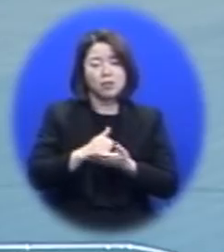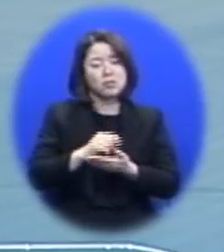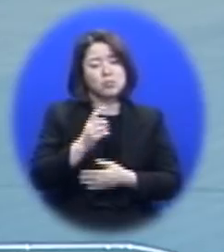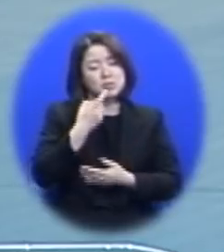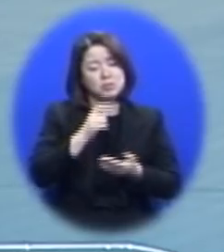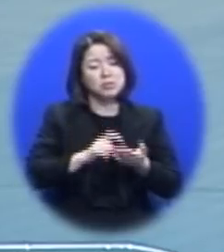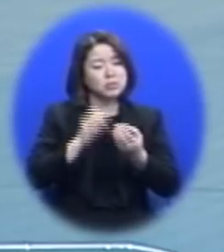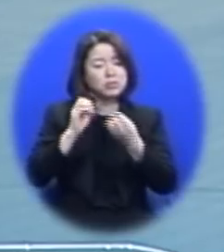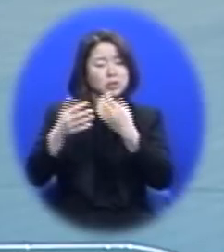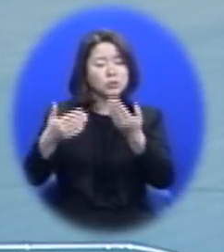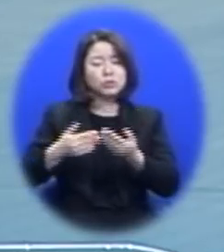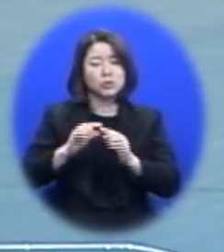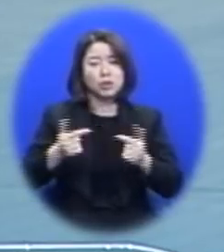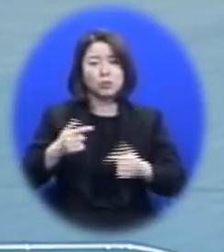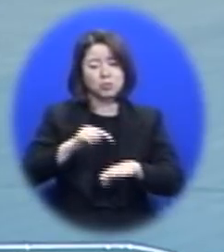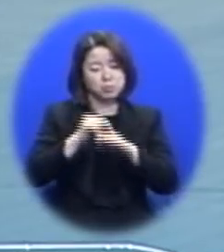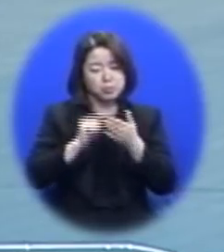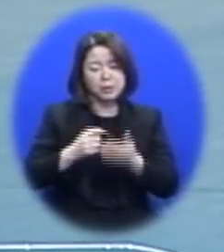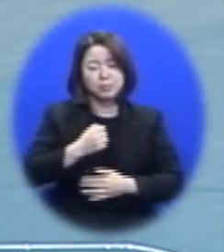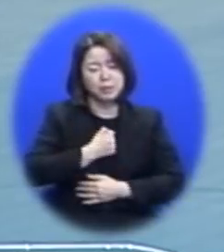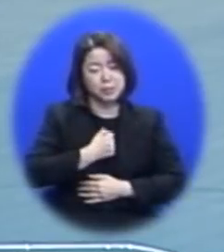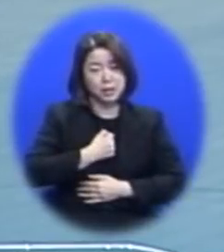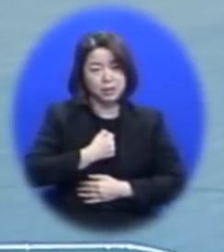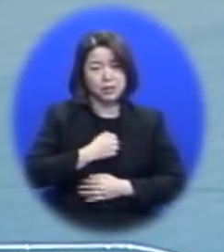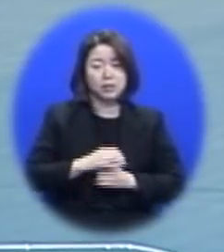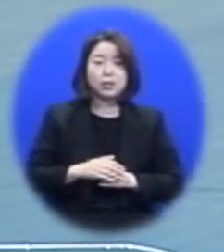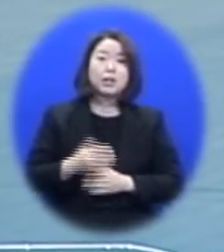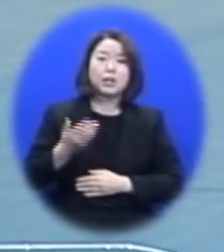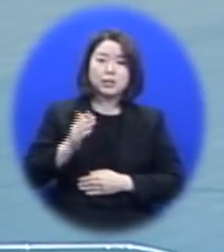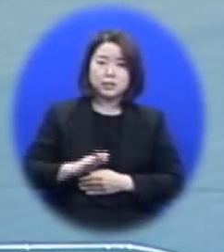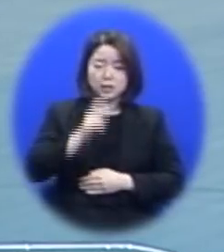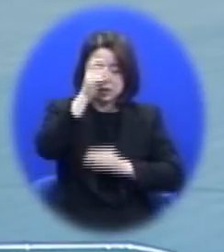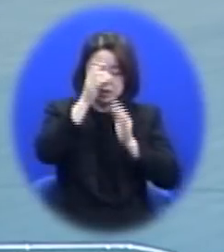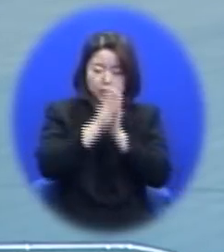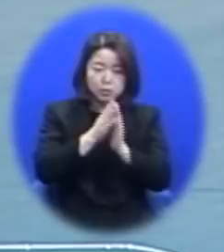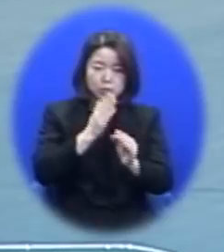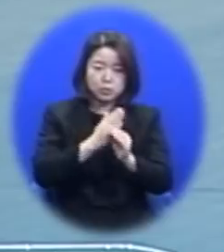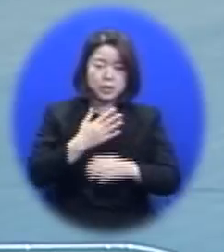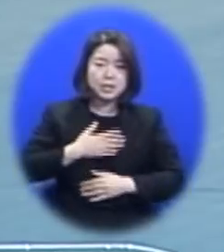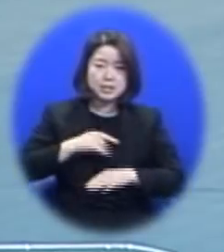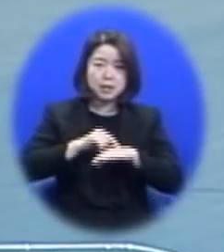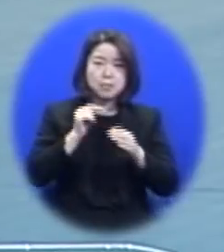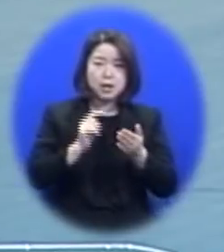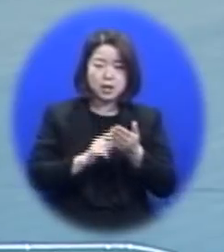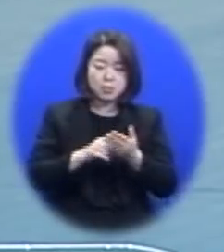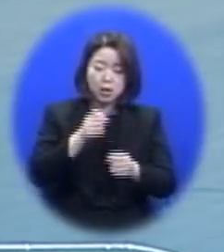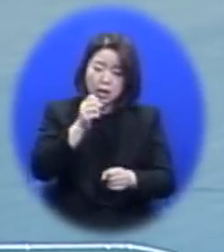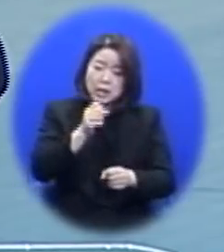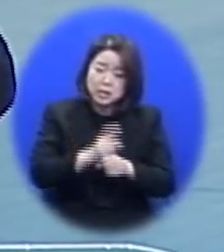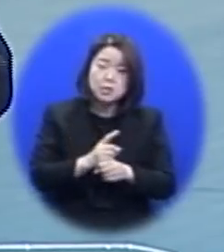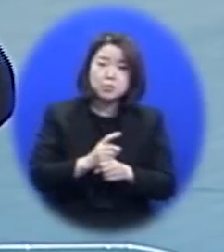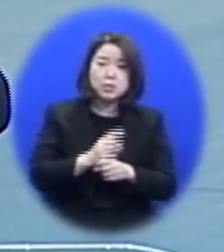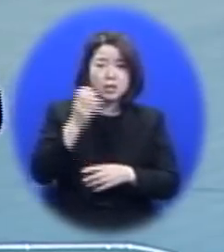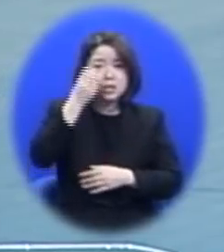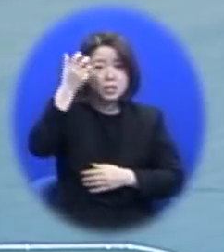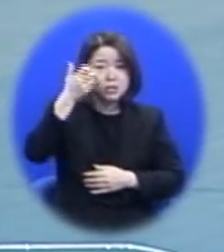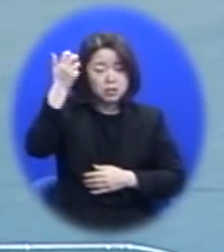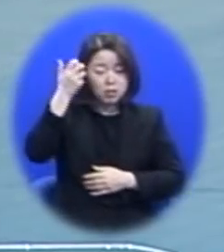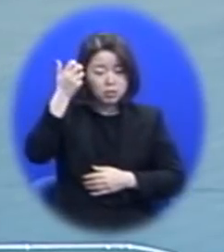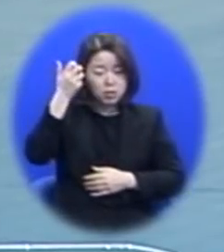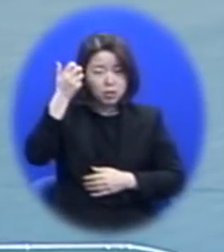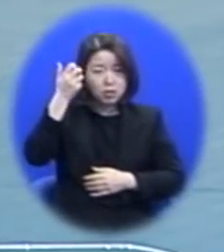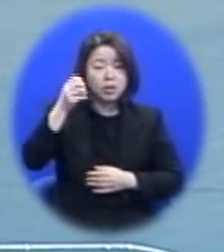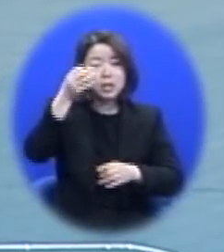마음은 답답했습니다. 그런데 기도하다가 갑자기 제 마음에 이미 성령님, 성령의 능력이